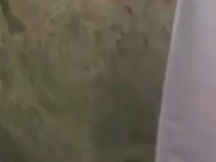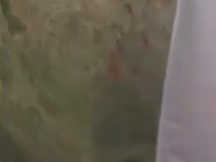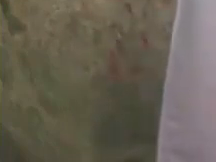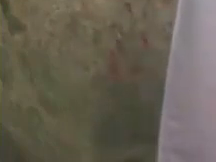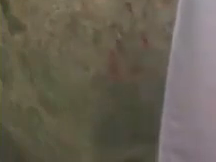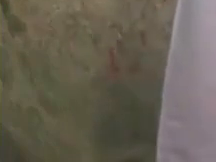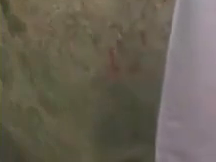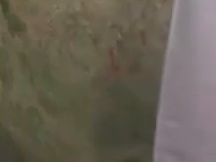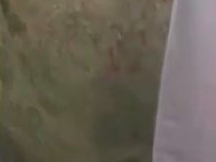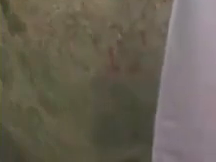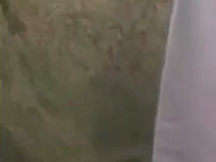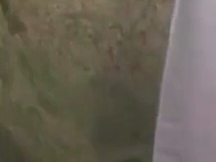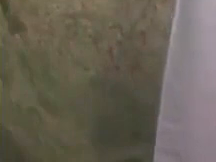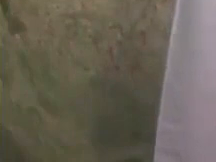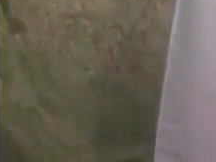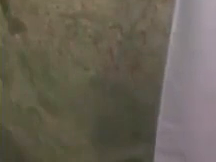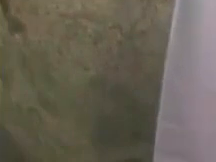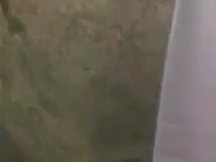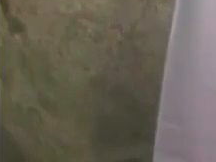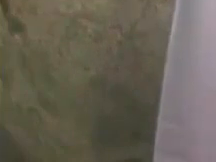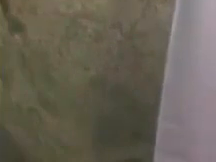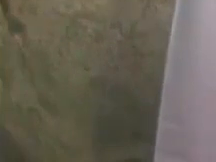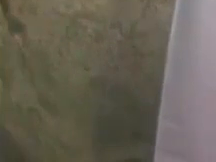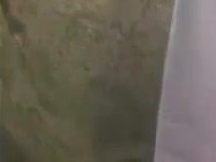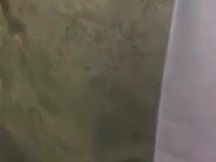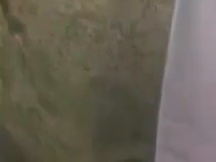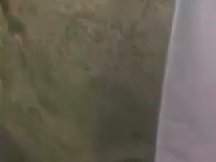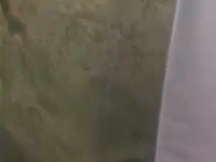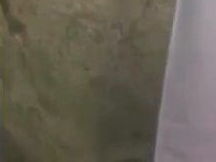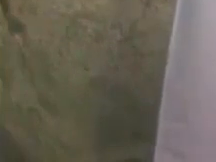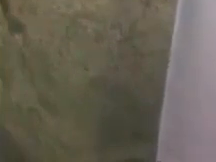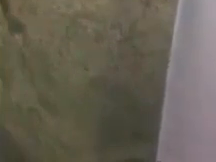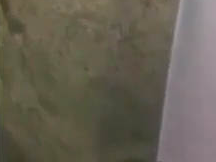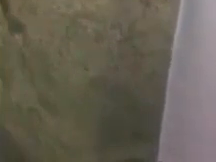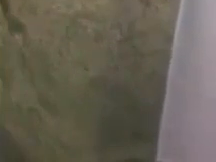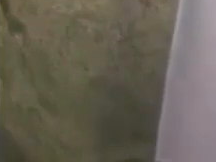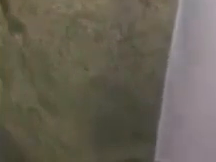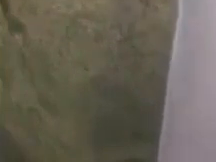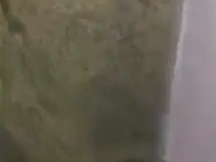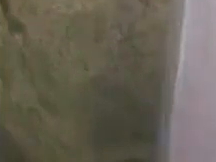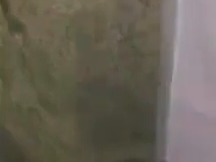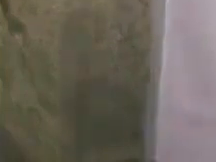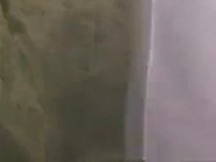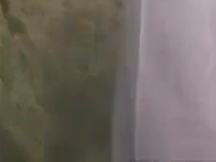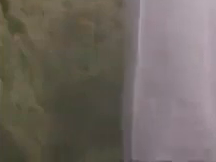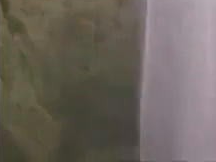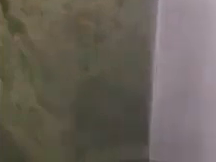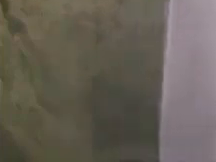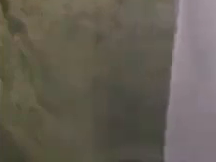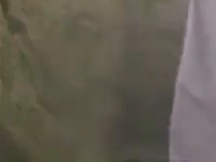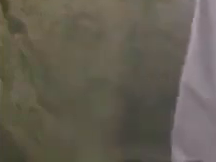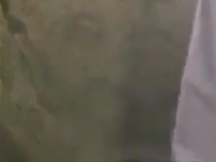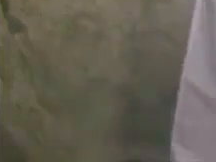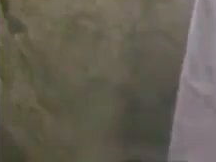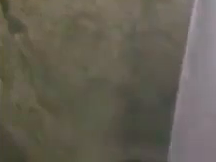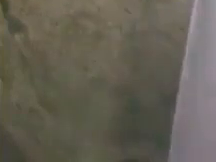على حفر الباطن والقيصومة، تمتد بمشيئة الله تعالى جنوبا إلى منطقة الرياض، وكذلك على المرتفعات الجنوبية والجنوبية الغربية تشمل